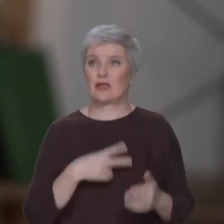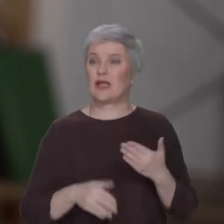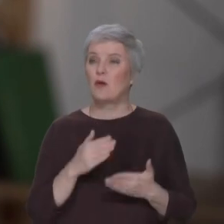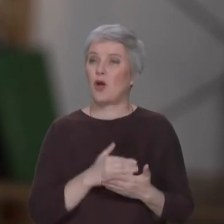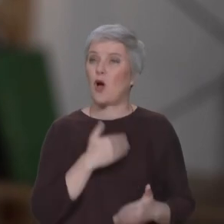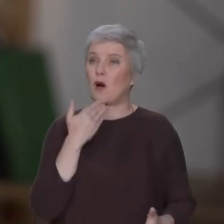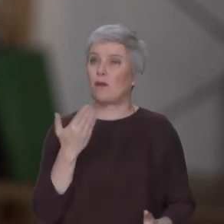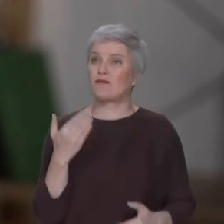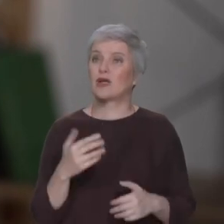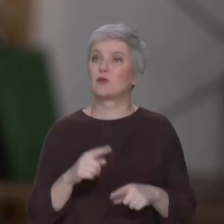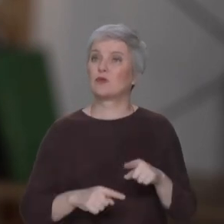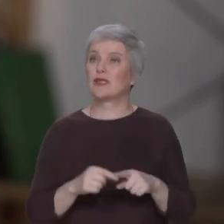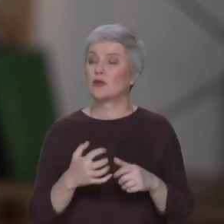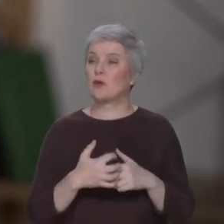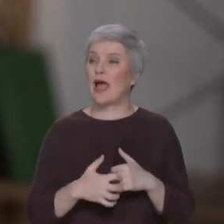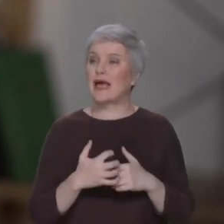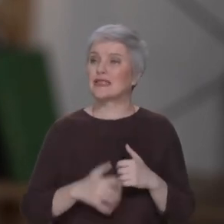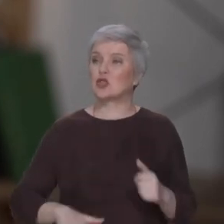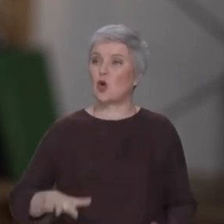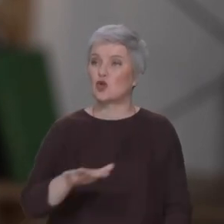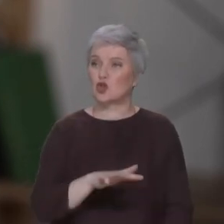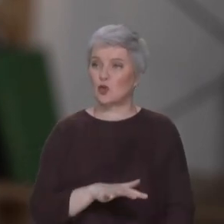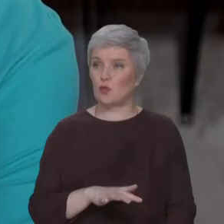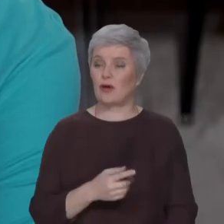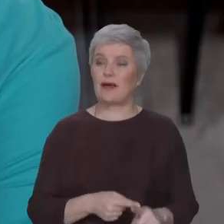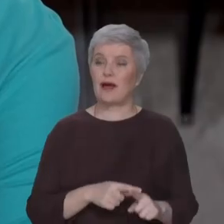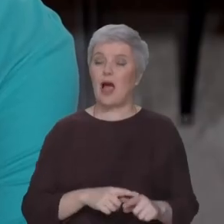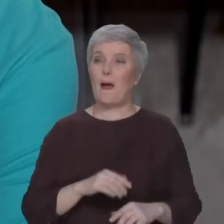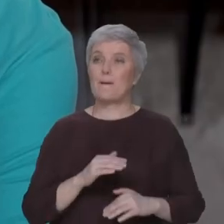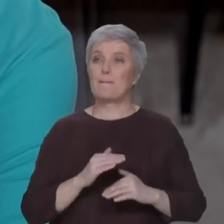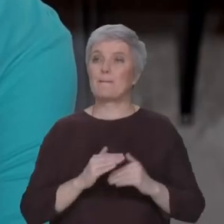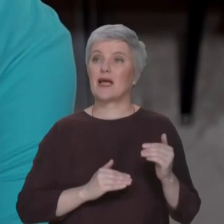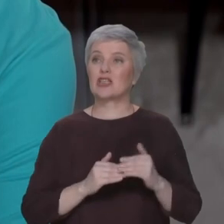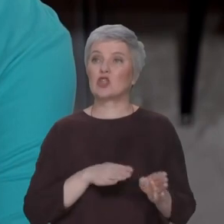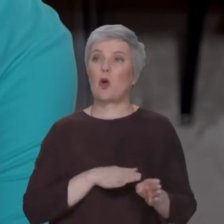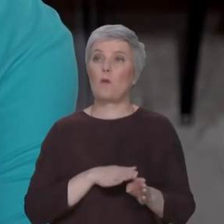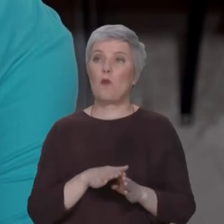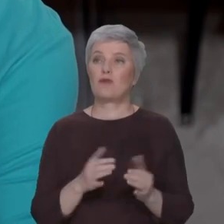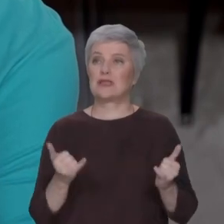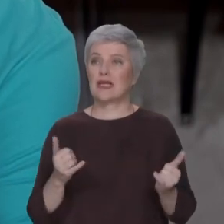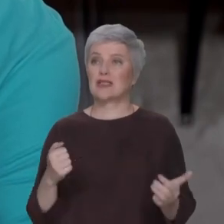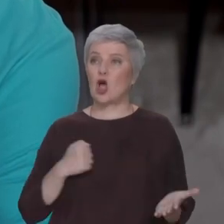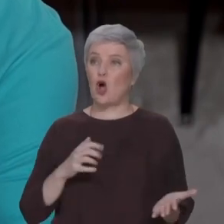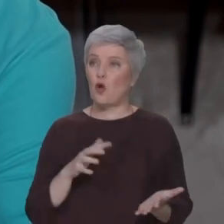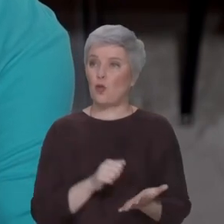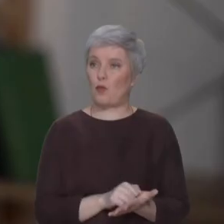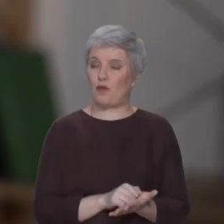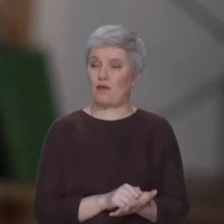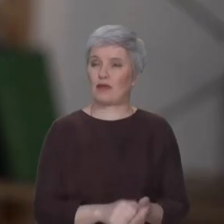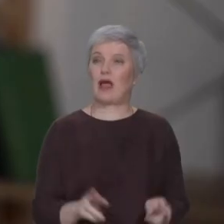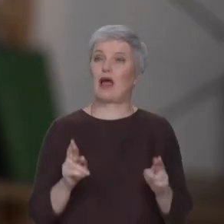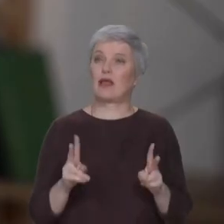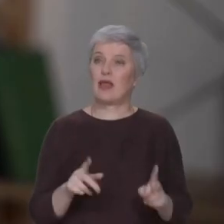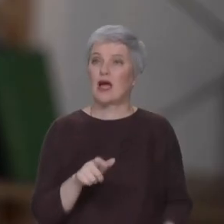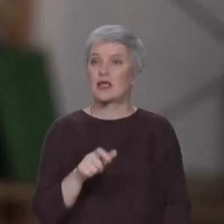запитати про вашу рідну Херсонщину, яка, ну, практично повністю зараз окупована. Як ті люди,